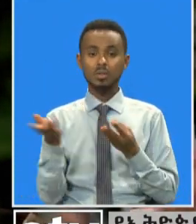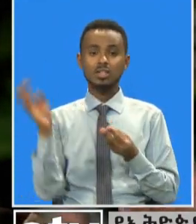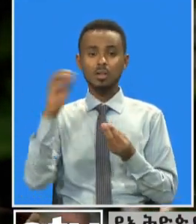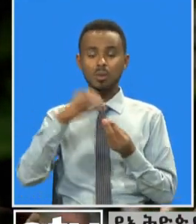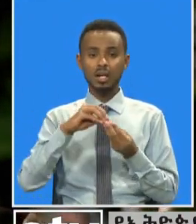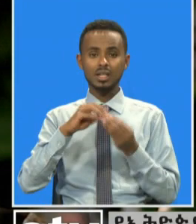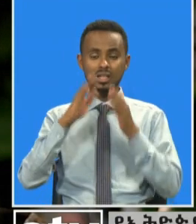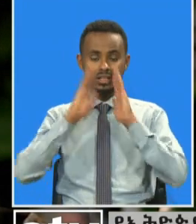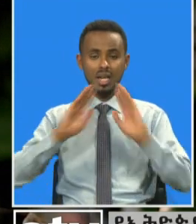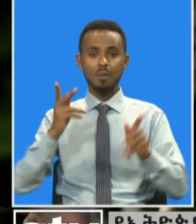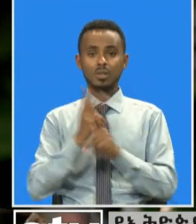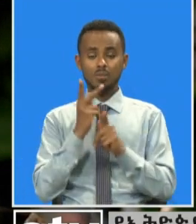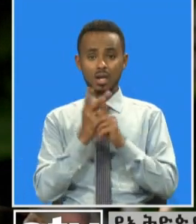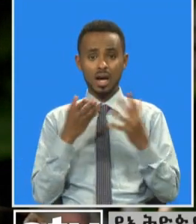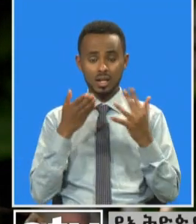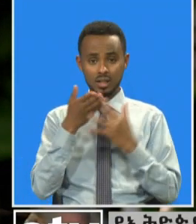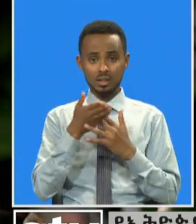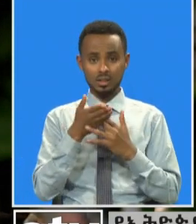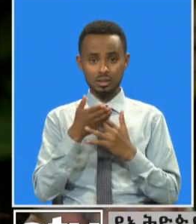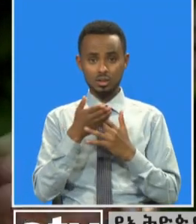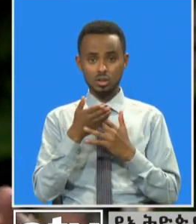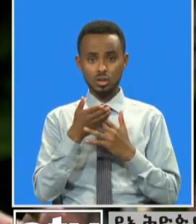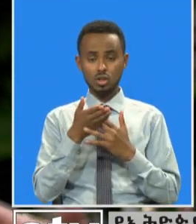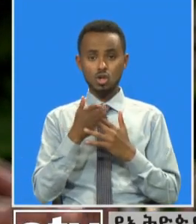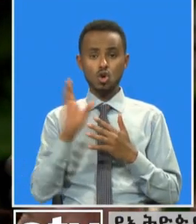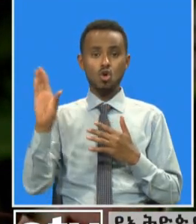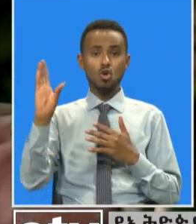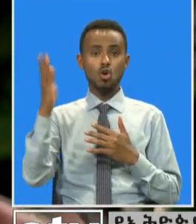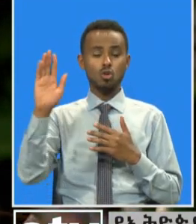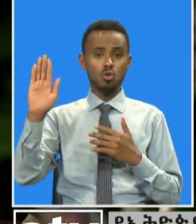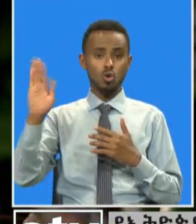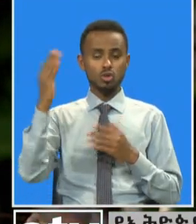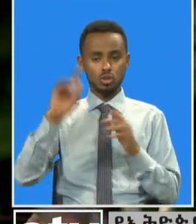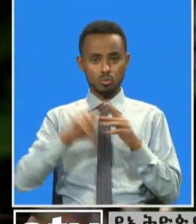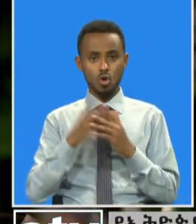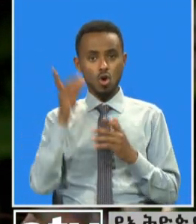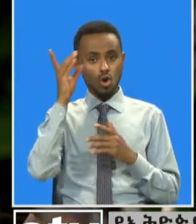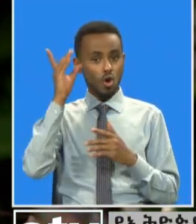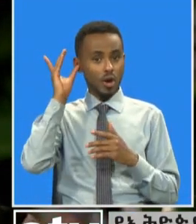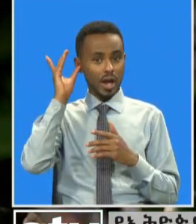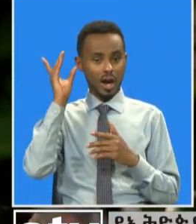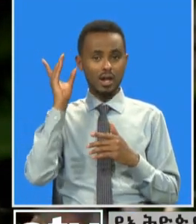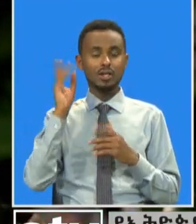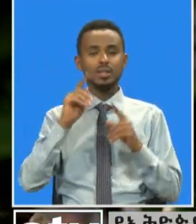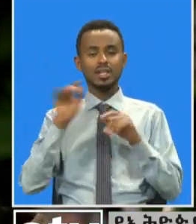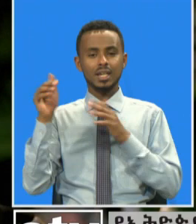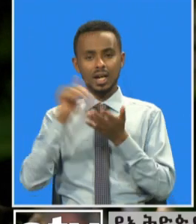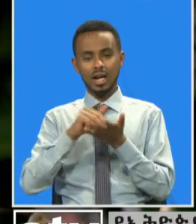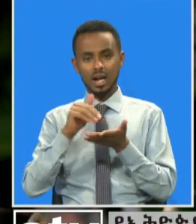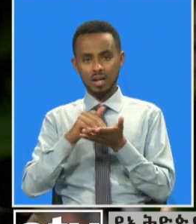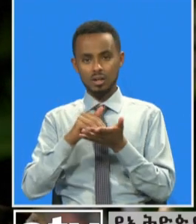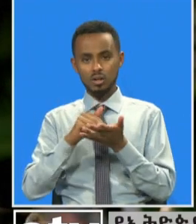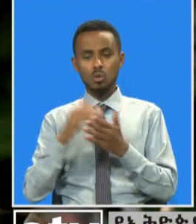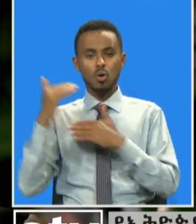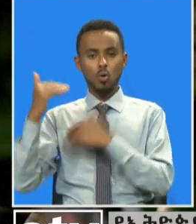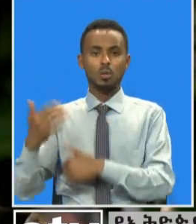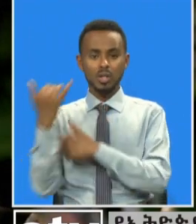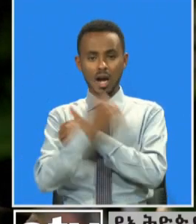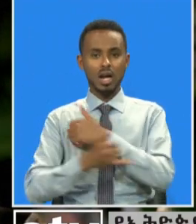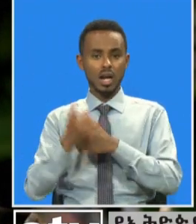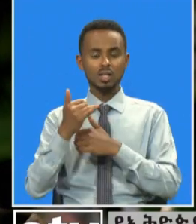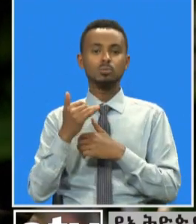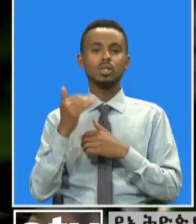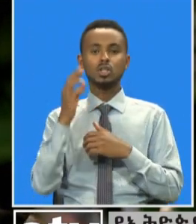አልፎ ሰላም ጥበቃ ረገድ ከኮንጎ ጀምሮ በኮሪያ እንደገና አሁን በጎረቤት ሀገሮች